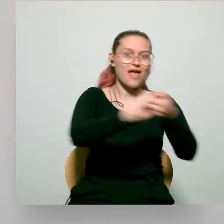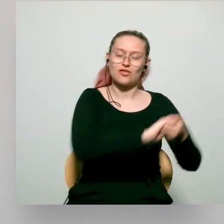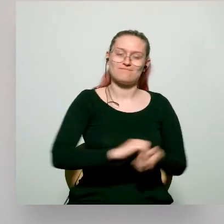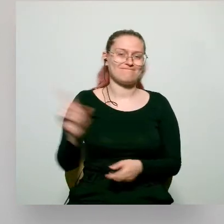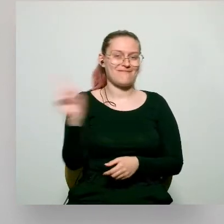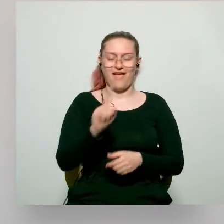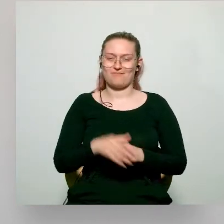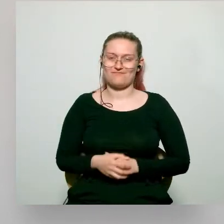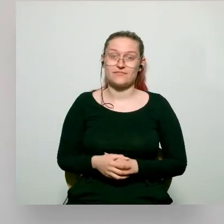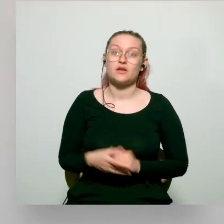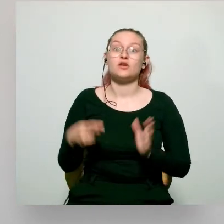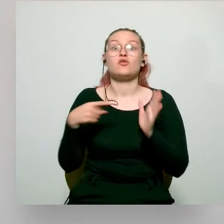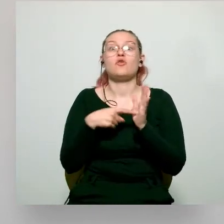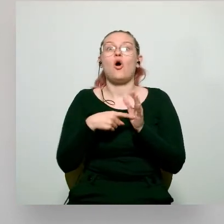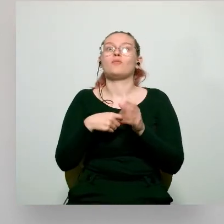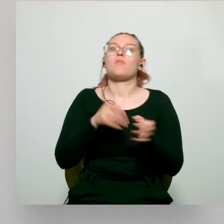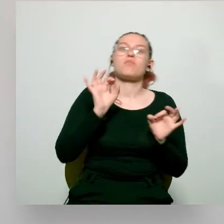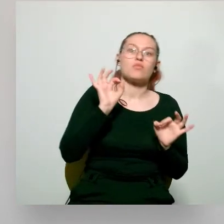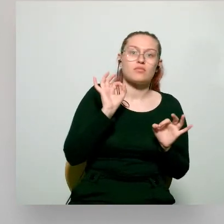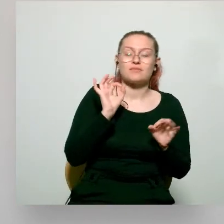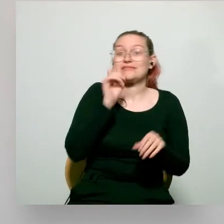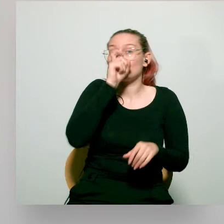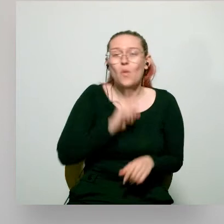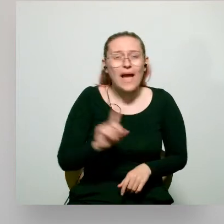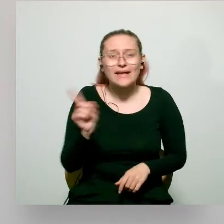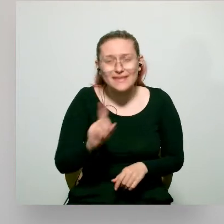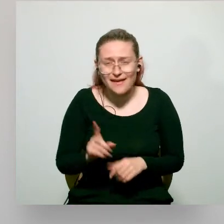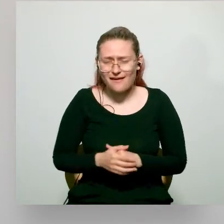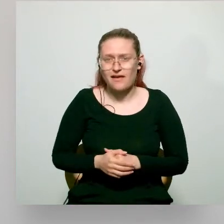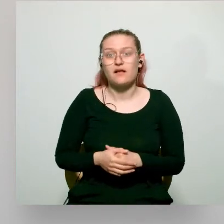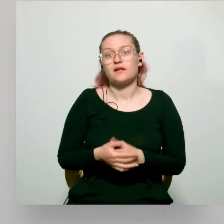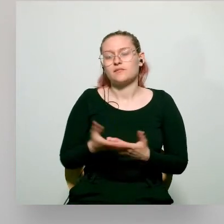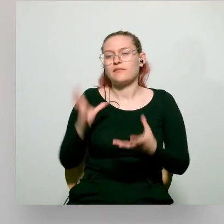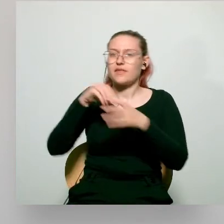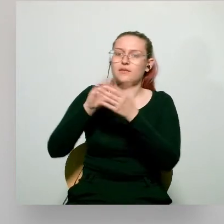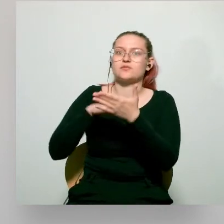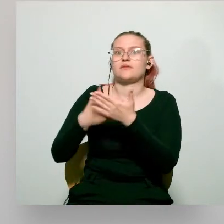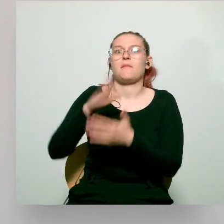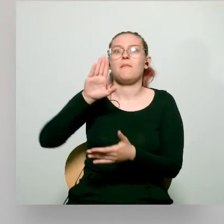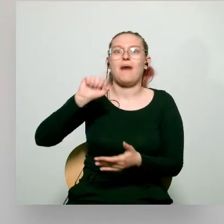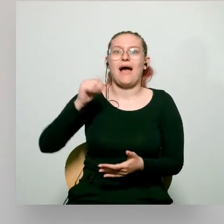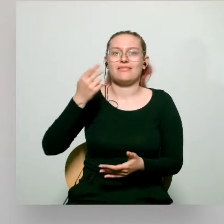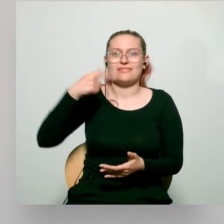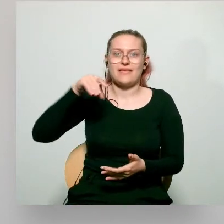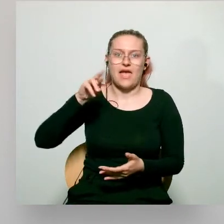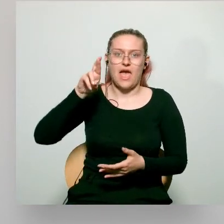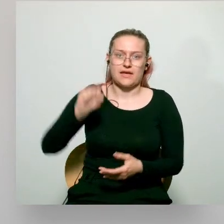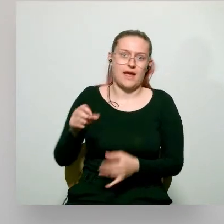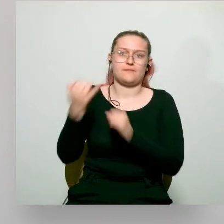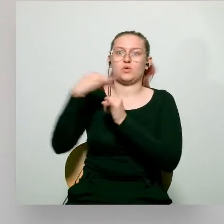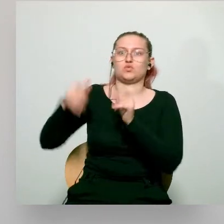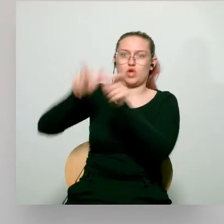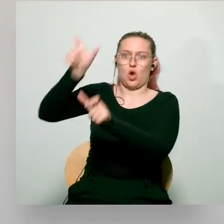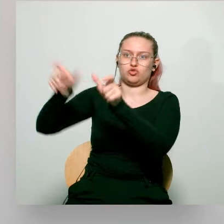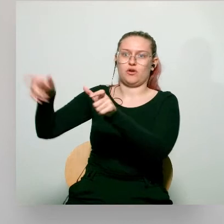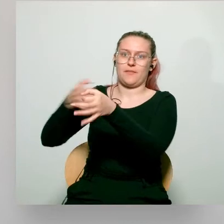spojrzenia na Chmielnickiego, na Banderę, na każdego, kogokolwiek byśmy tu wymienili. No mamy różne postrzeganie bohaterów